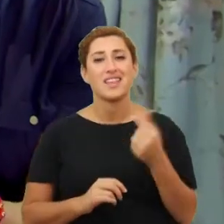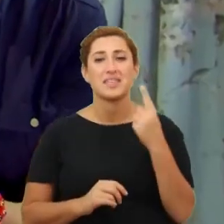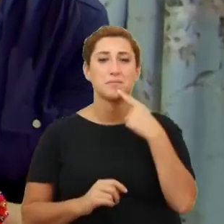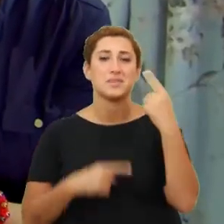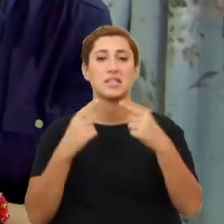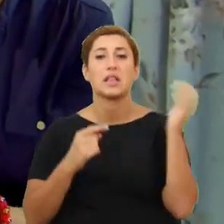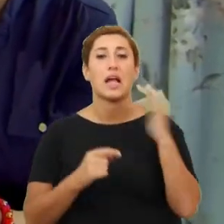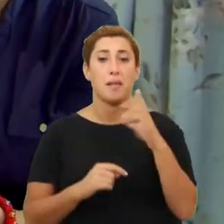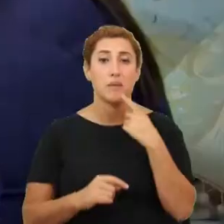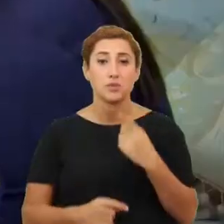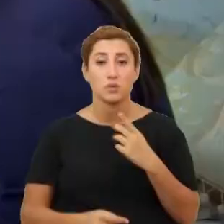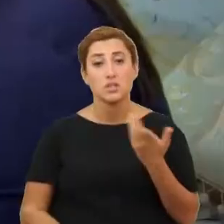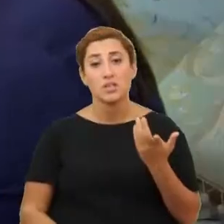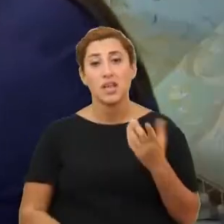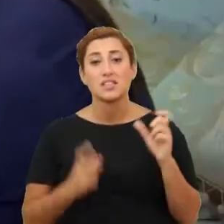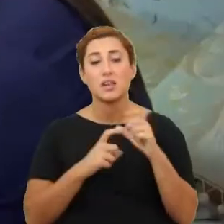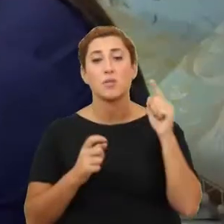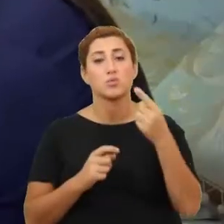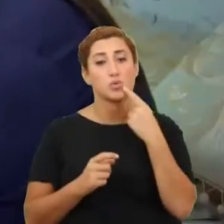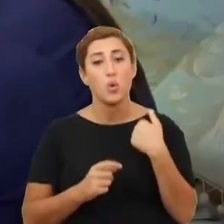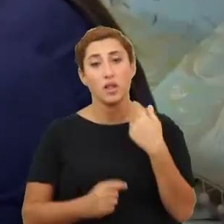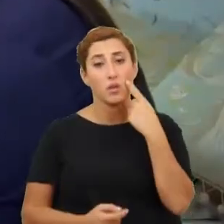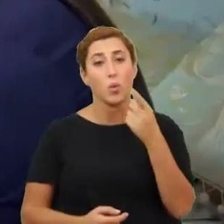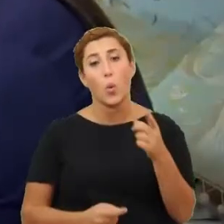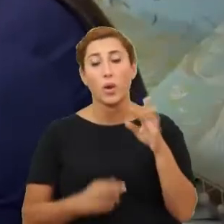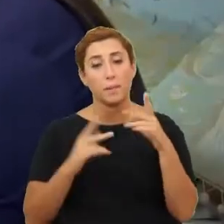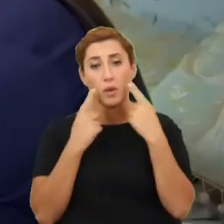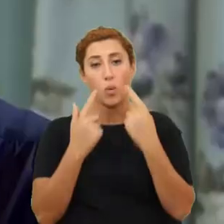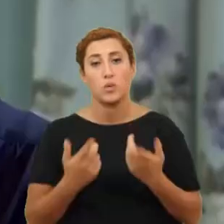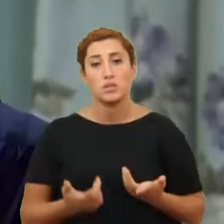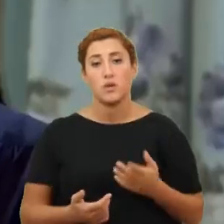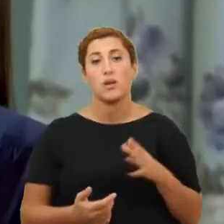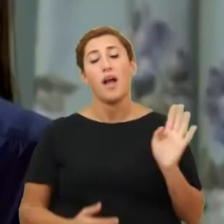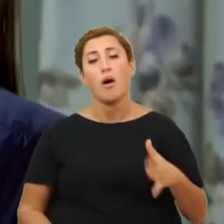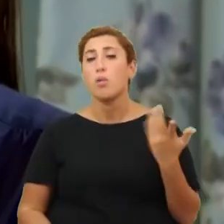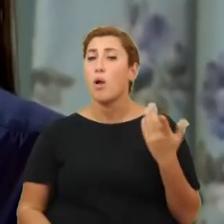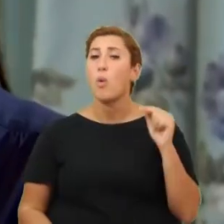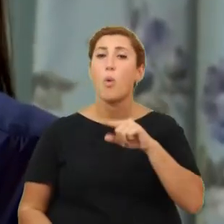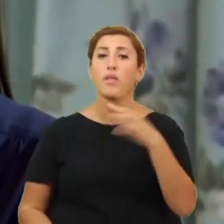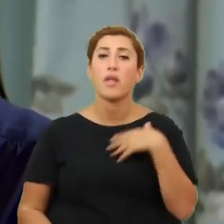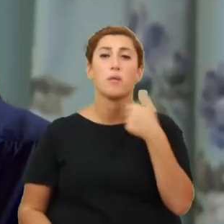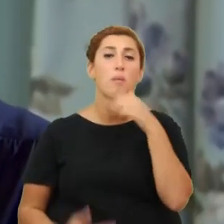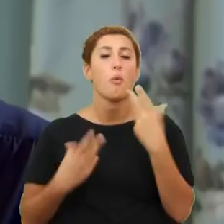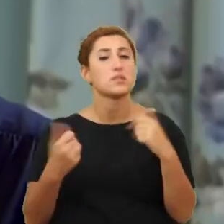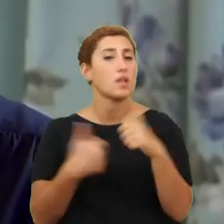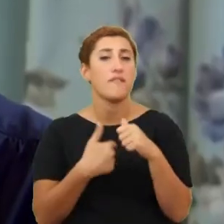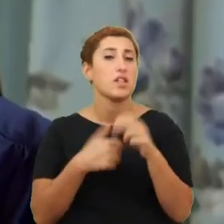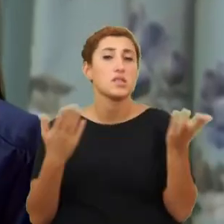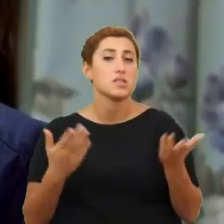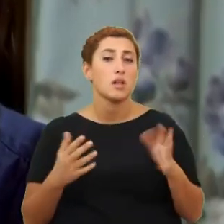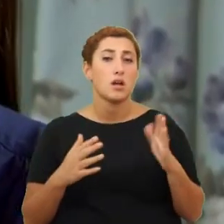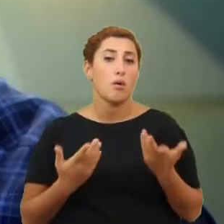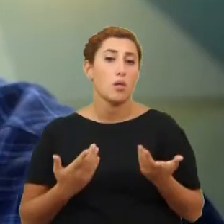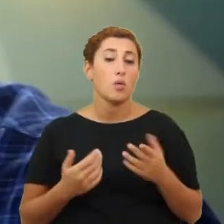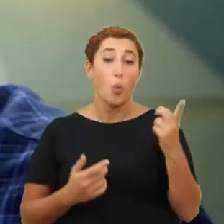sene daha dönmez diyorsun ha. Yani Sarp'ın söylediğine göre öyle görünüyor valla. E ya Allah Allah. Onlar da annesi babası olmadan evleniversinler